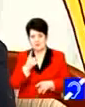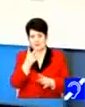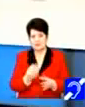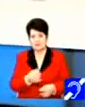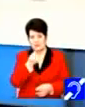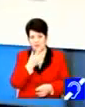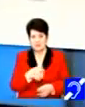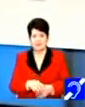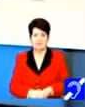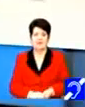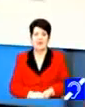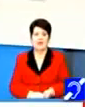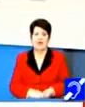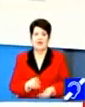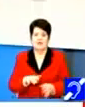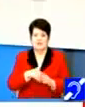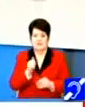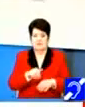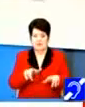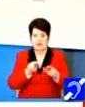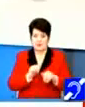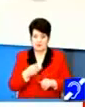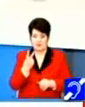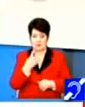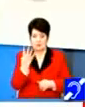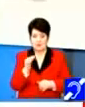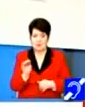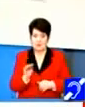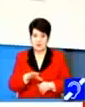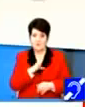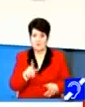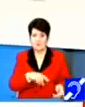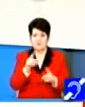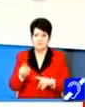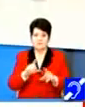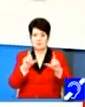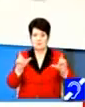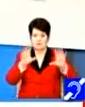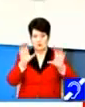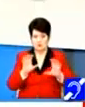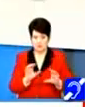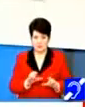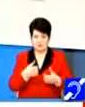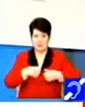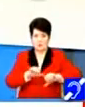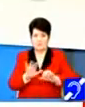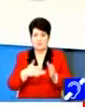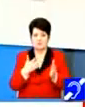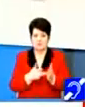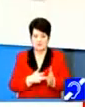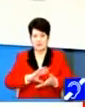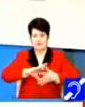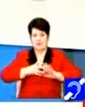zi. Dosarul alegerilor parlamentare din 24 februarie a fost transmis Curții Constituționale. Comisia Electorală Centrală